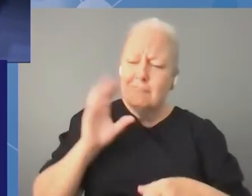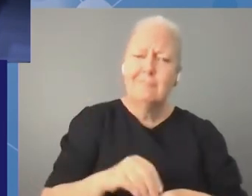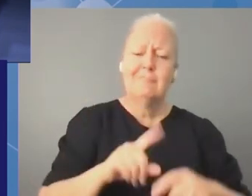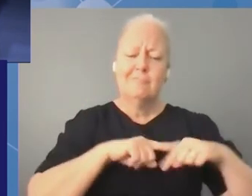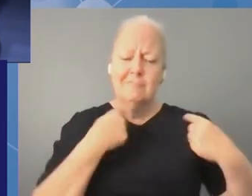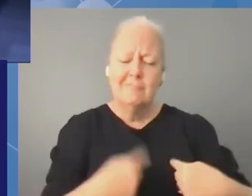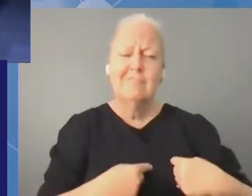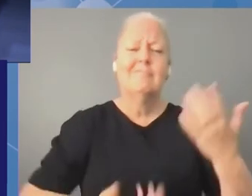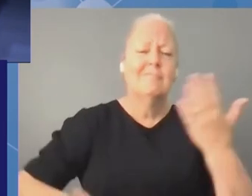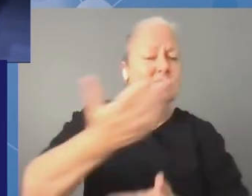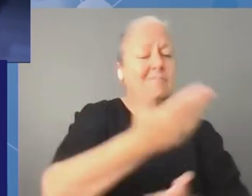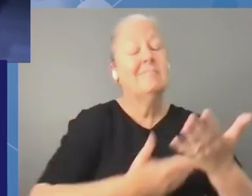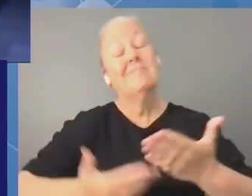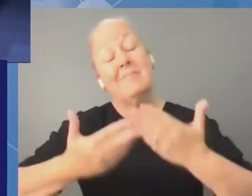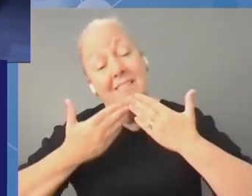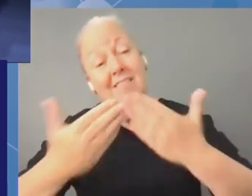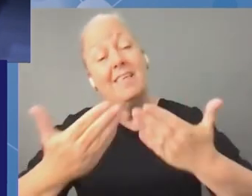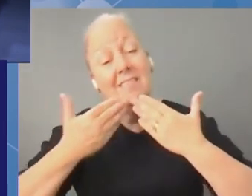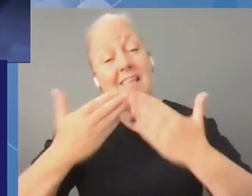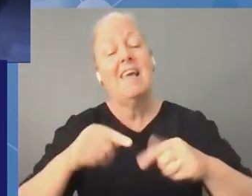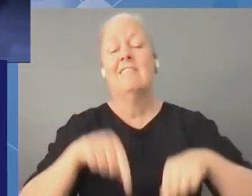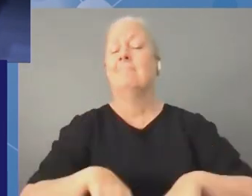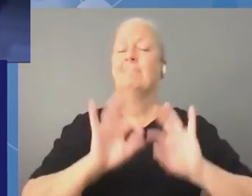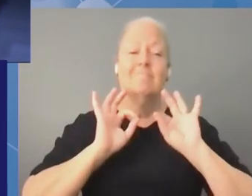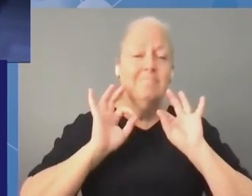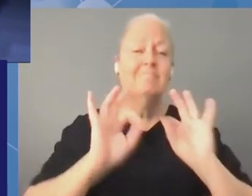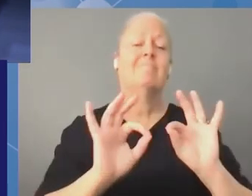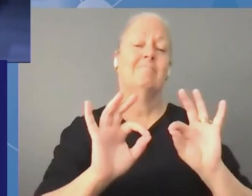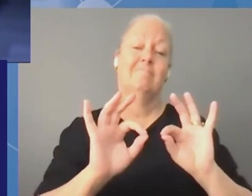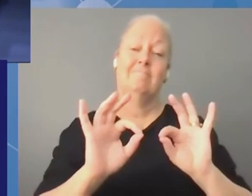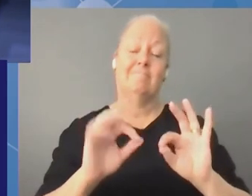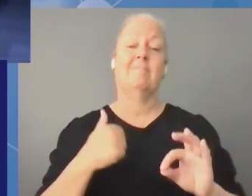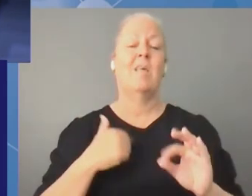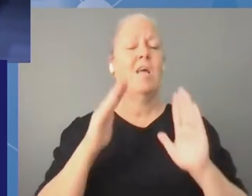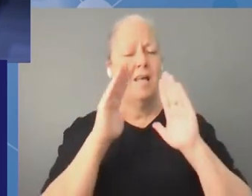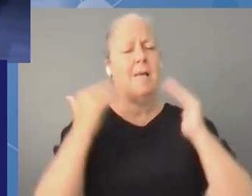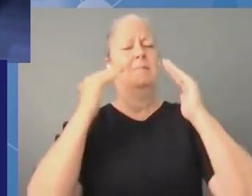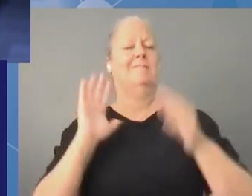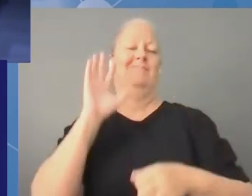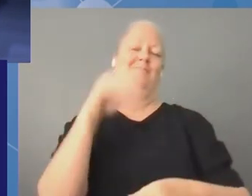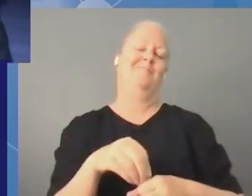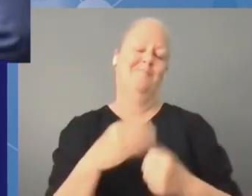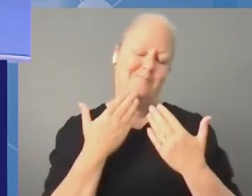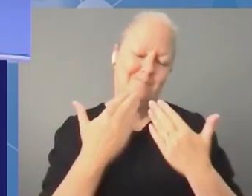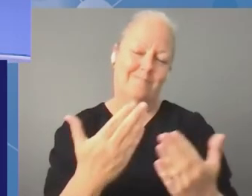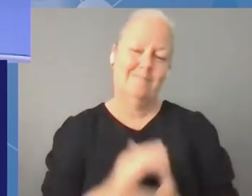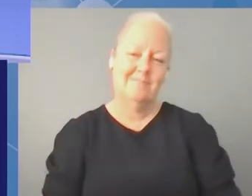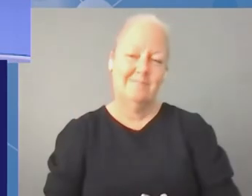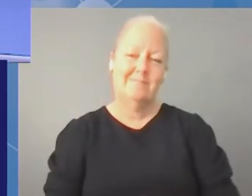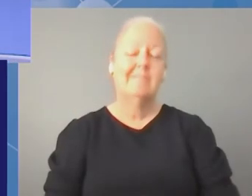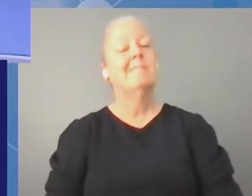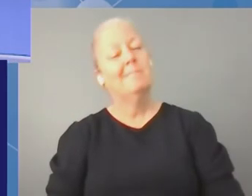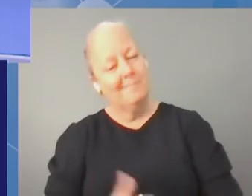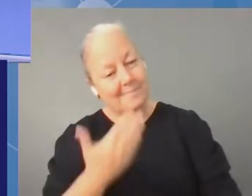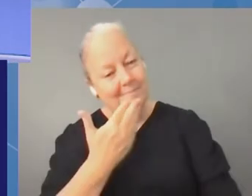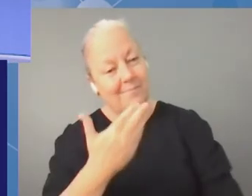负，也是想要跨这个秘书处和所有的参与组织